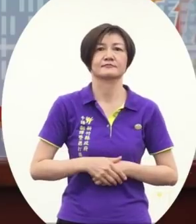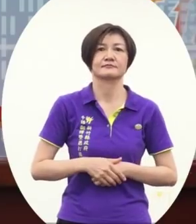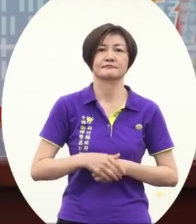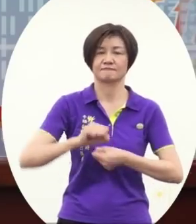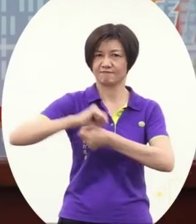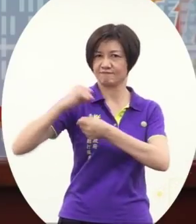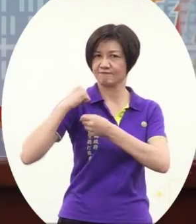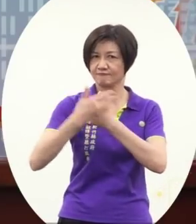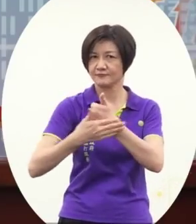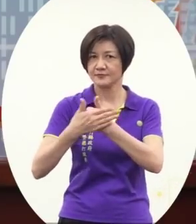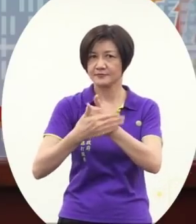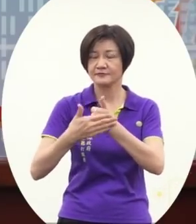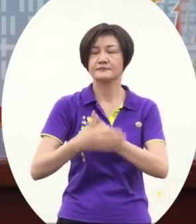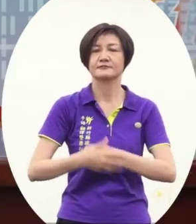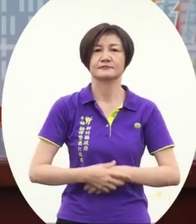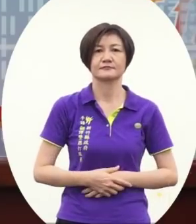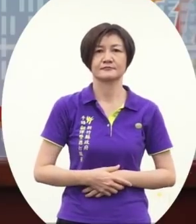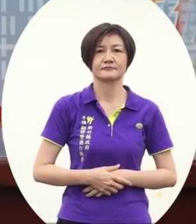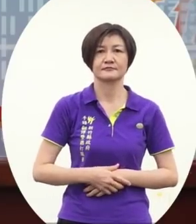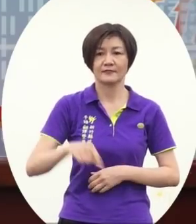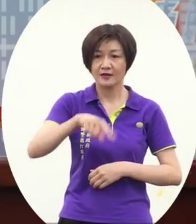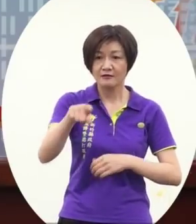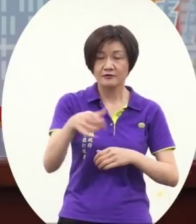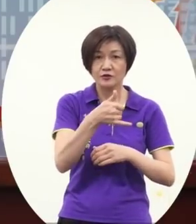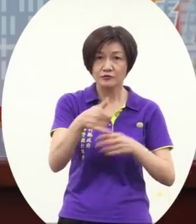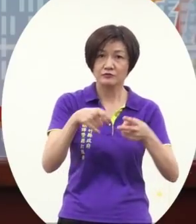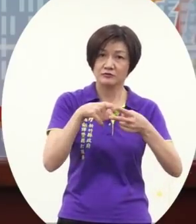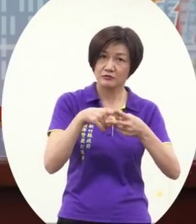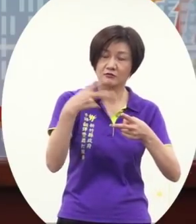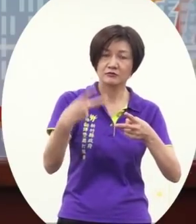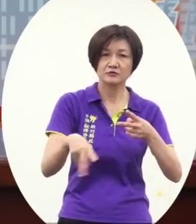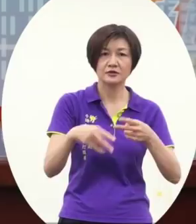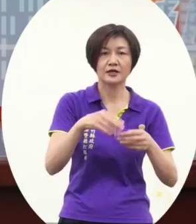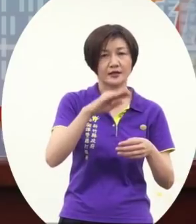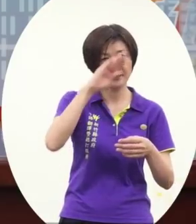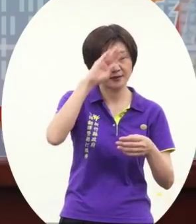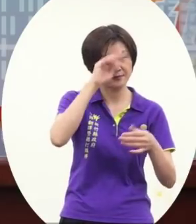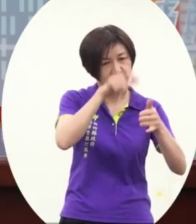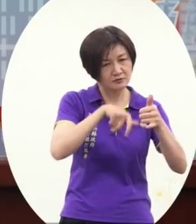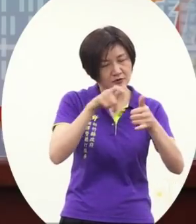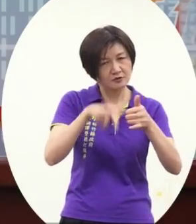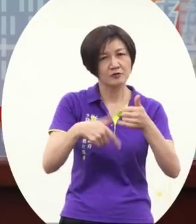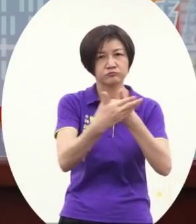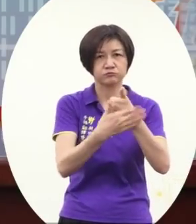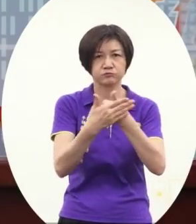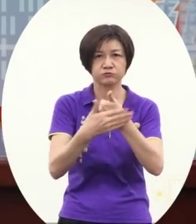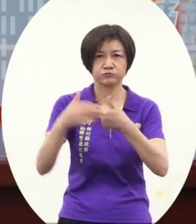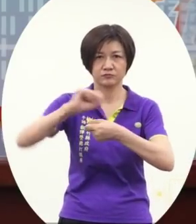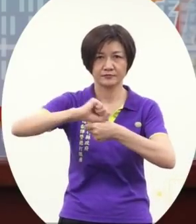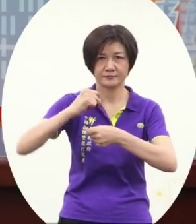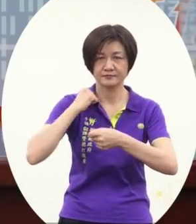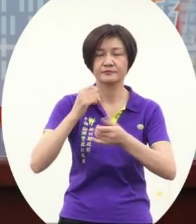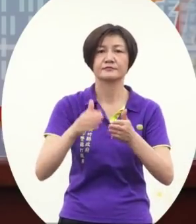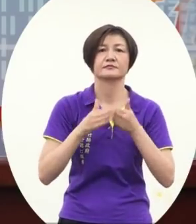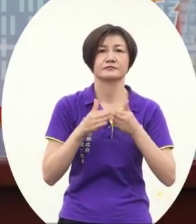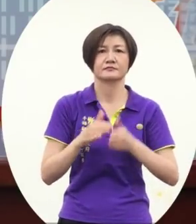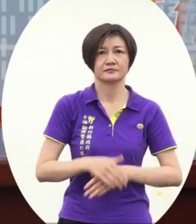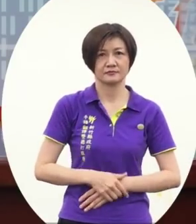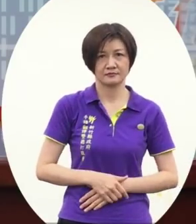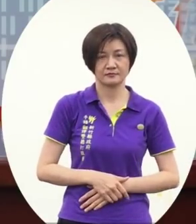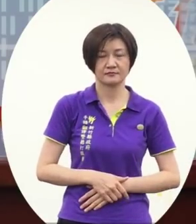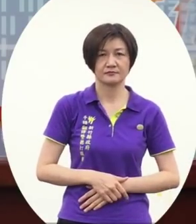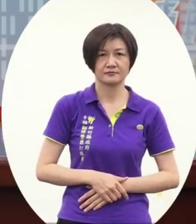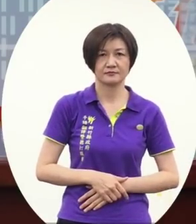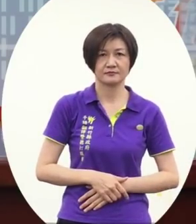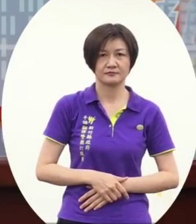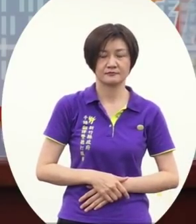护你里面的这些病人跟住民。所以我们希望这个一定要严格的